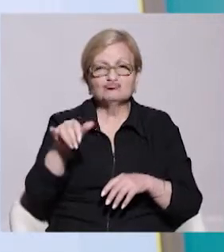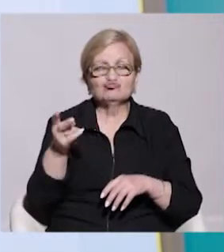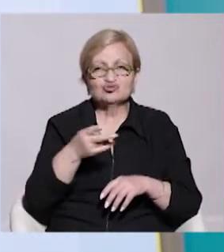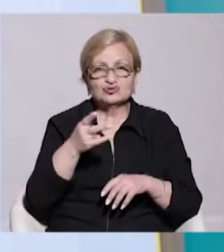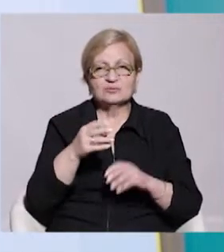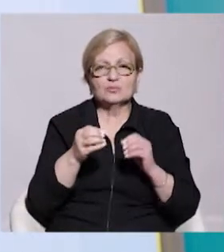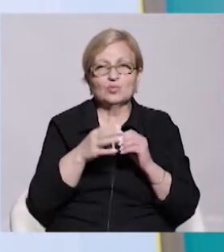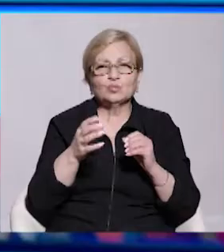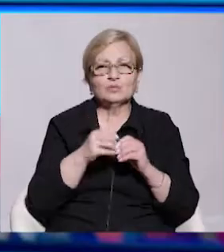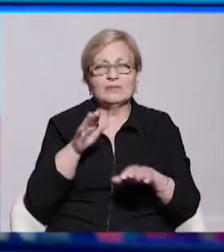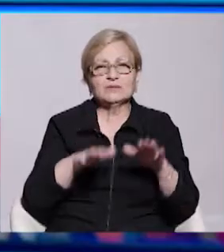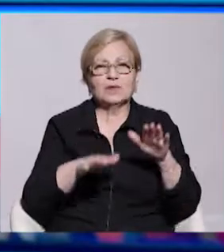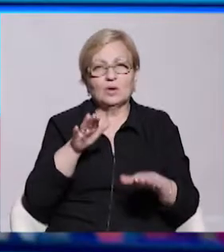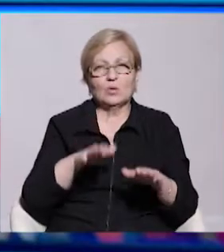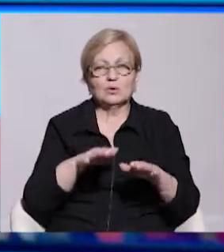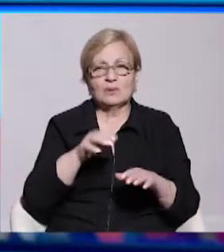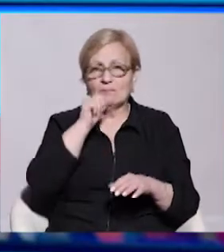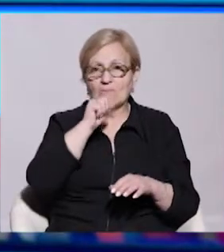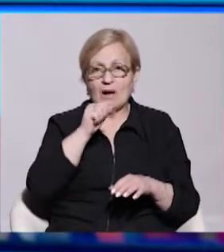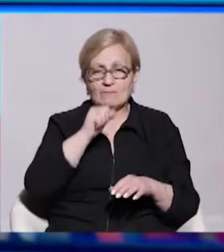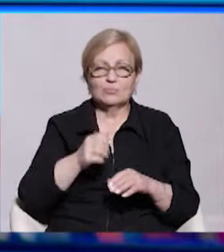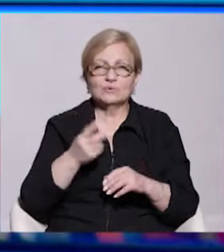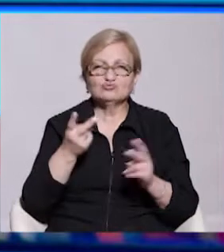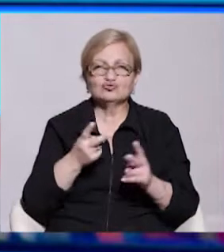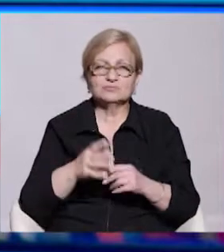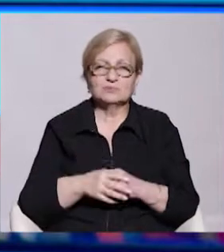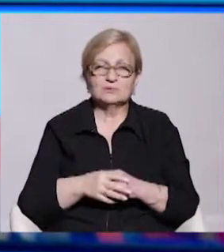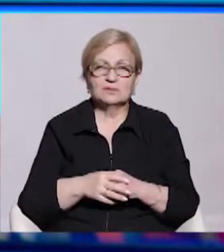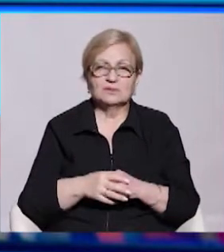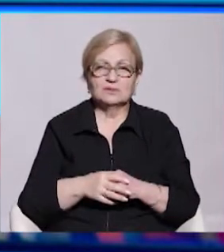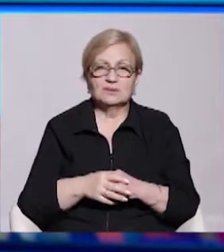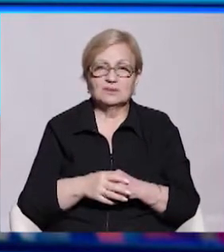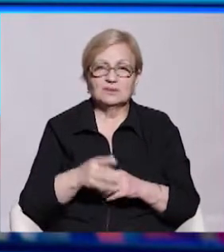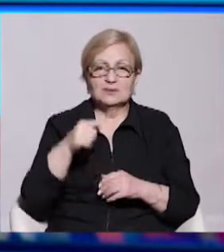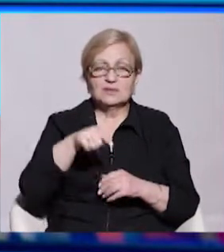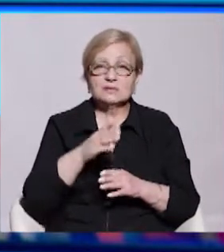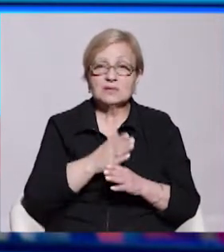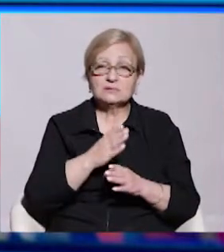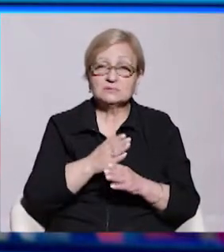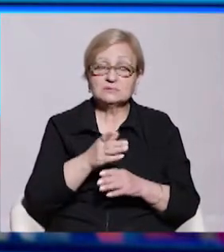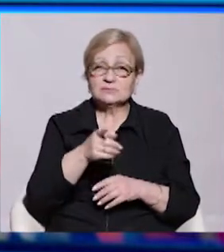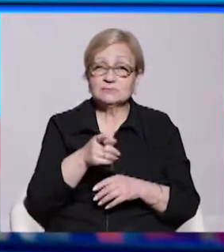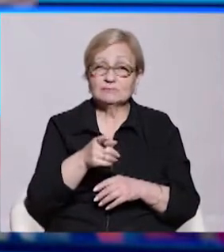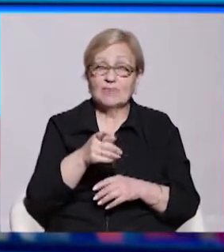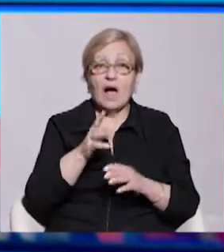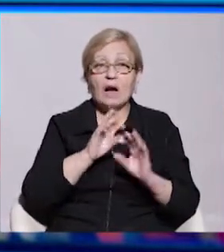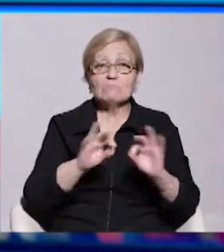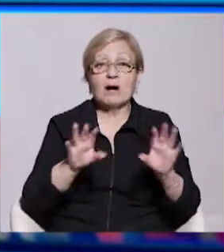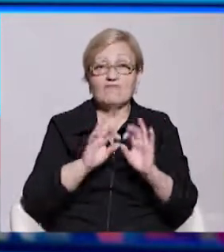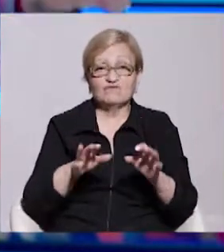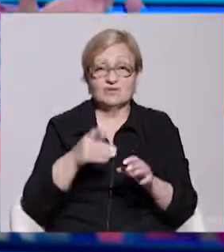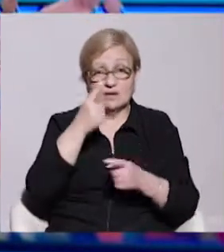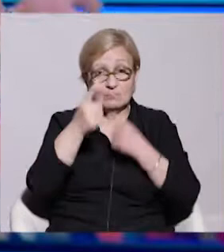ბამბუკის ფოთლები სჭირდება მას. აი ნახეთ, ეს არის პირობა, ეს არის ამბავი, ეს